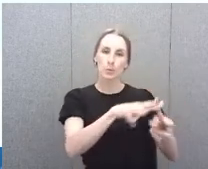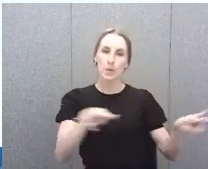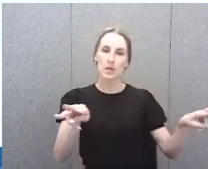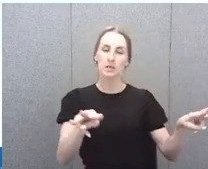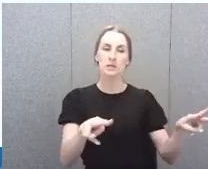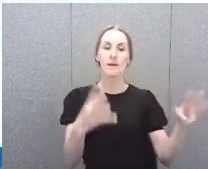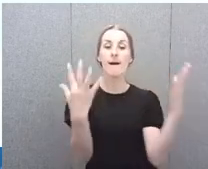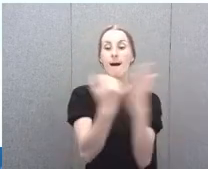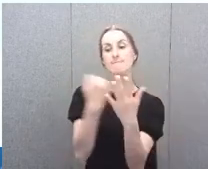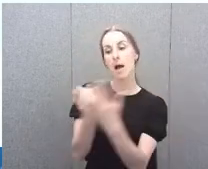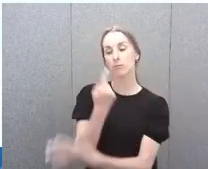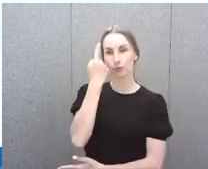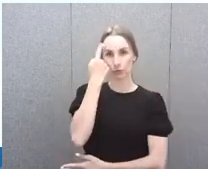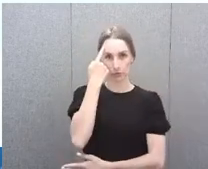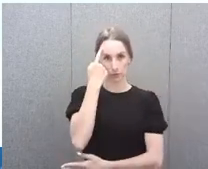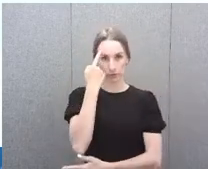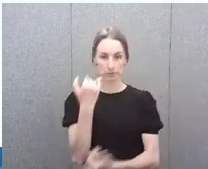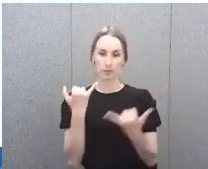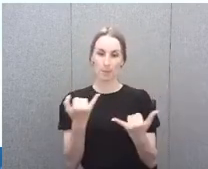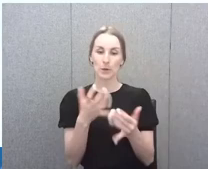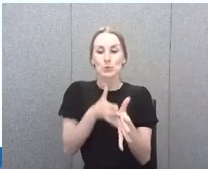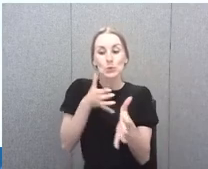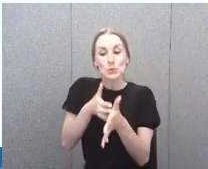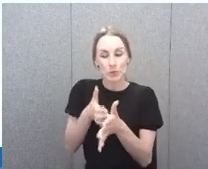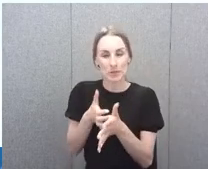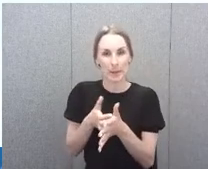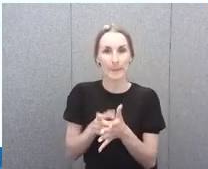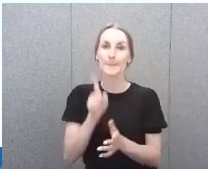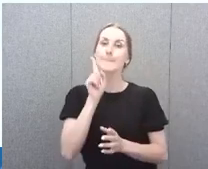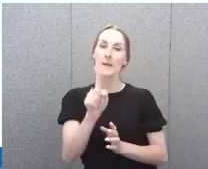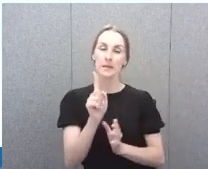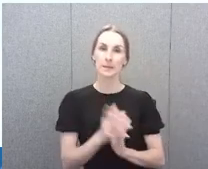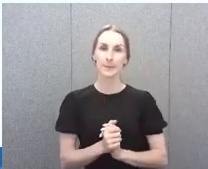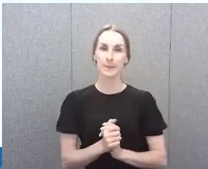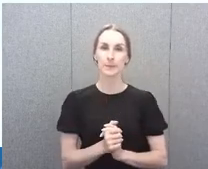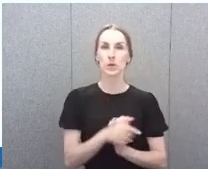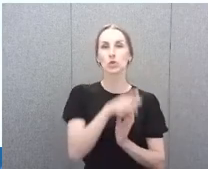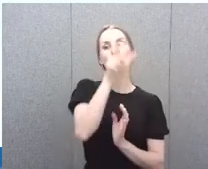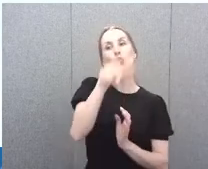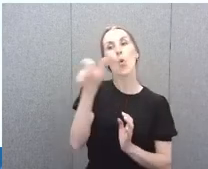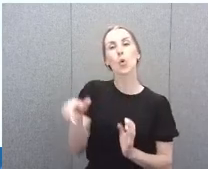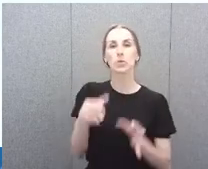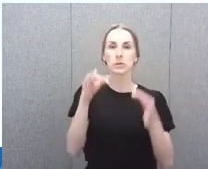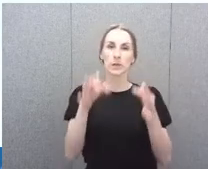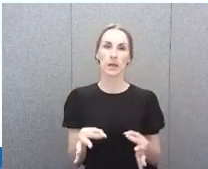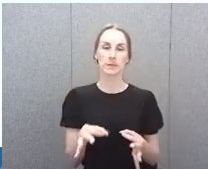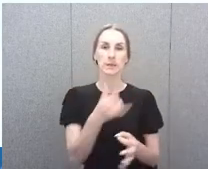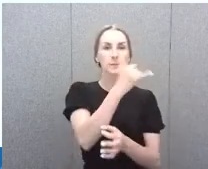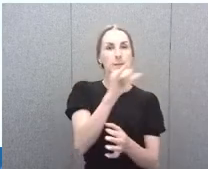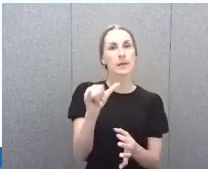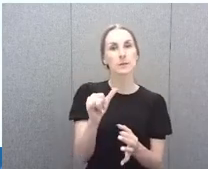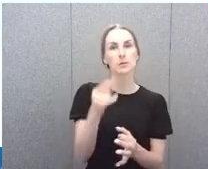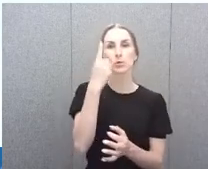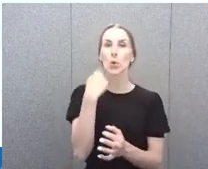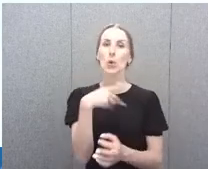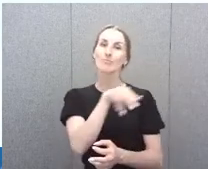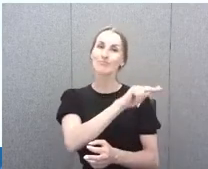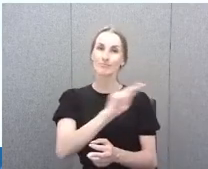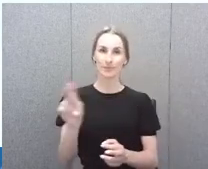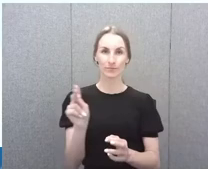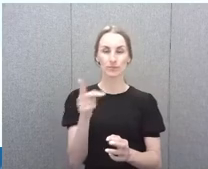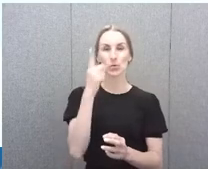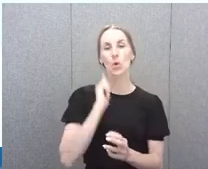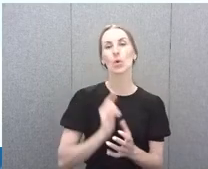что она, будучи министром, накопила столько знаний, которых нам сейчас не хватает. Ну а со стороны экспертизы прав